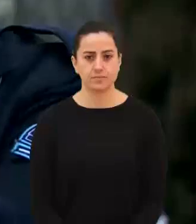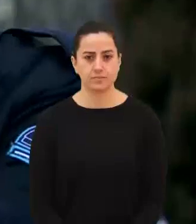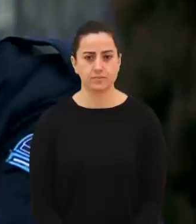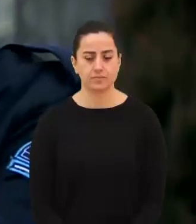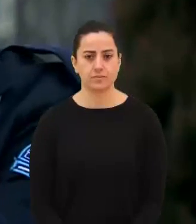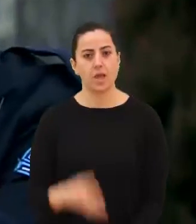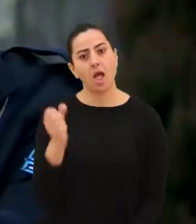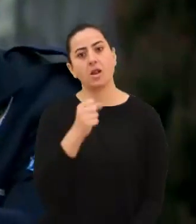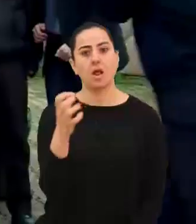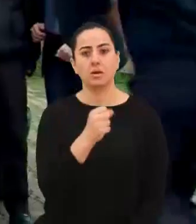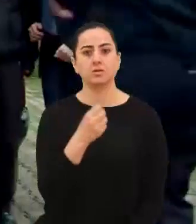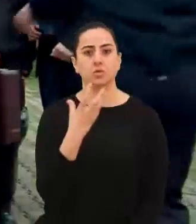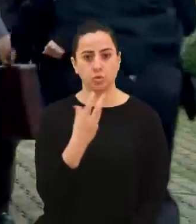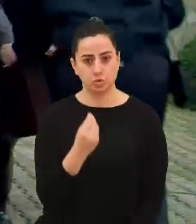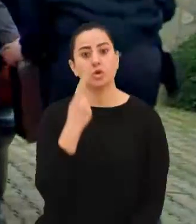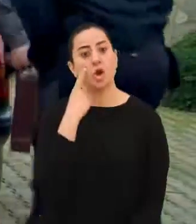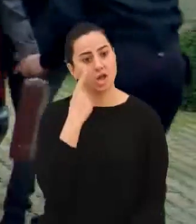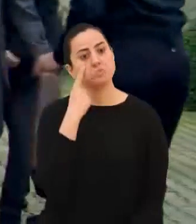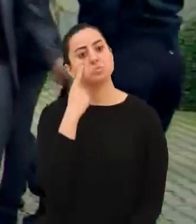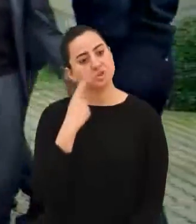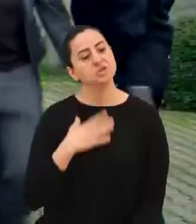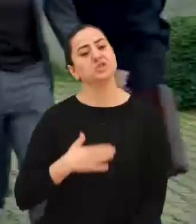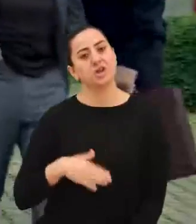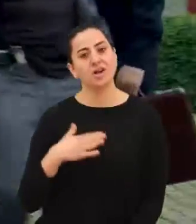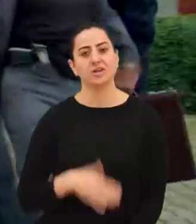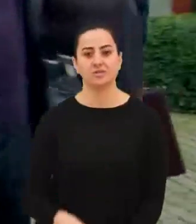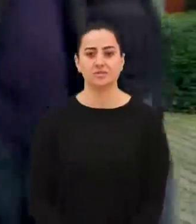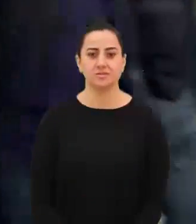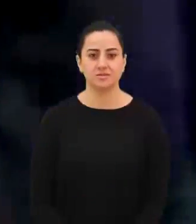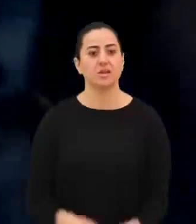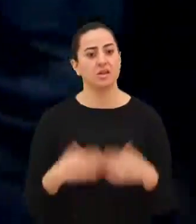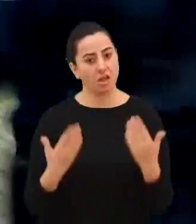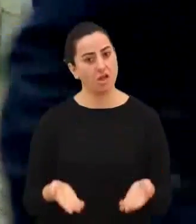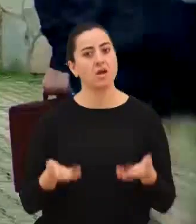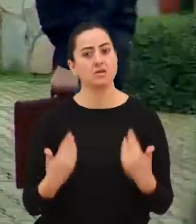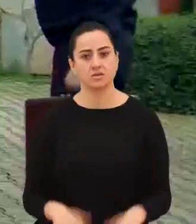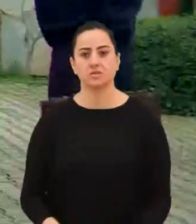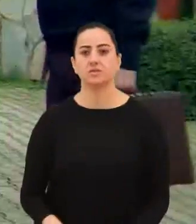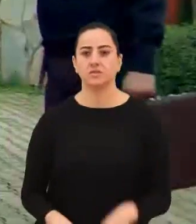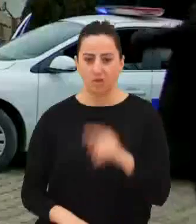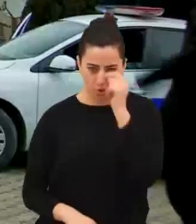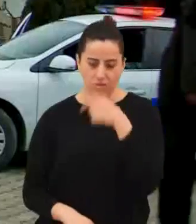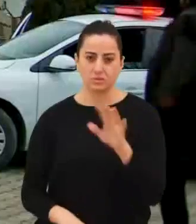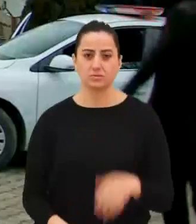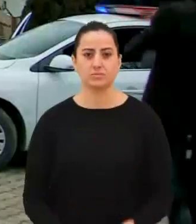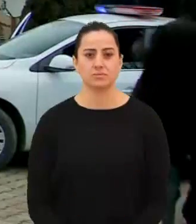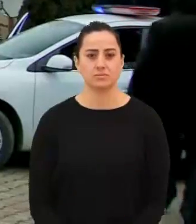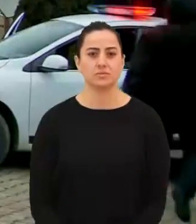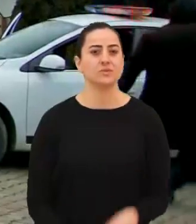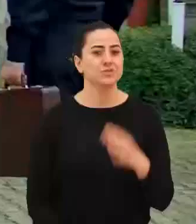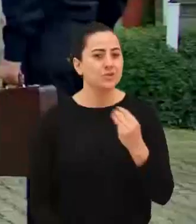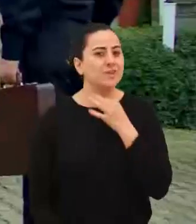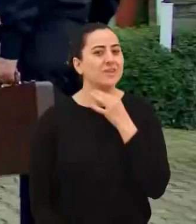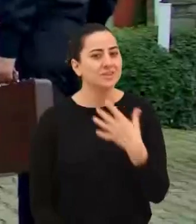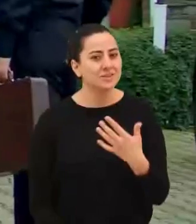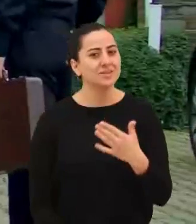bunları. Alın bunları. Ya ya, öyle kolay değil işte. Hesap öyle döner, kolay değil. Kervan döner. Gün gelir hesap döner. Ha. Komiserim çok teşekkür